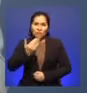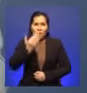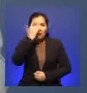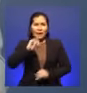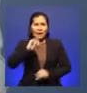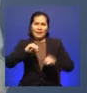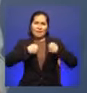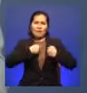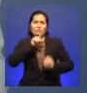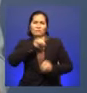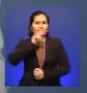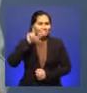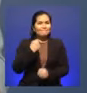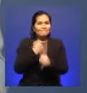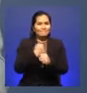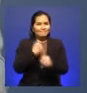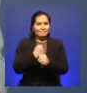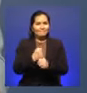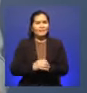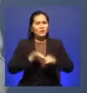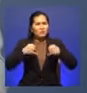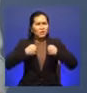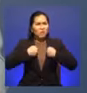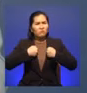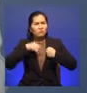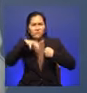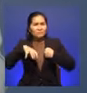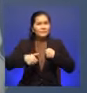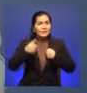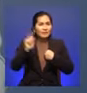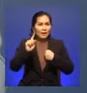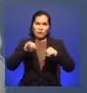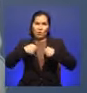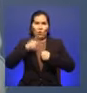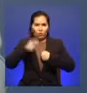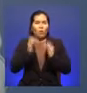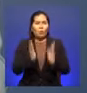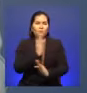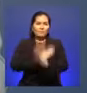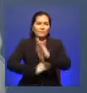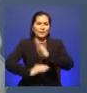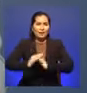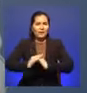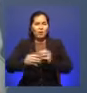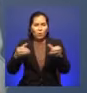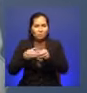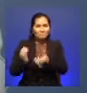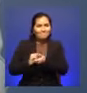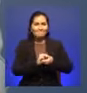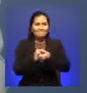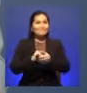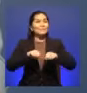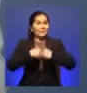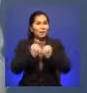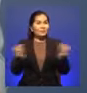ของภารกิจเรื่องนี้ซึ่งก็คงจะไม่มีเจ้าของภารกิจไหนดีไปกว่าคนพิการเองเกิดการรวมตัวจนกลายเป็นสมาคมส